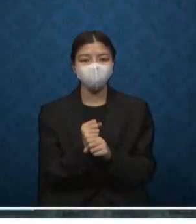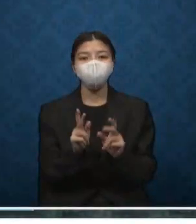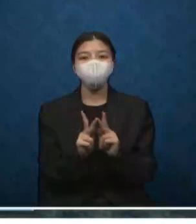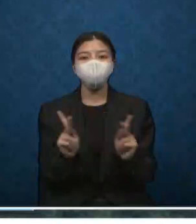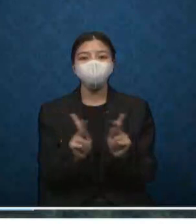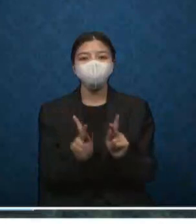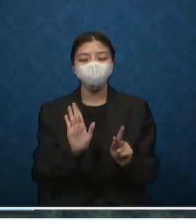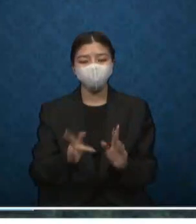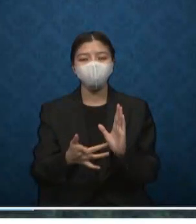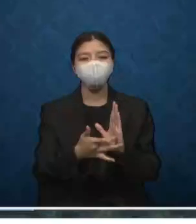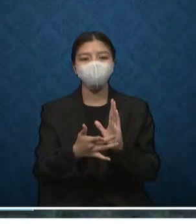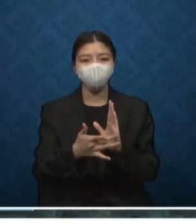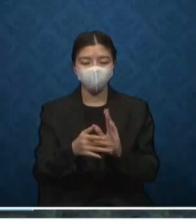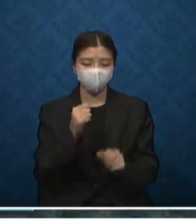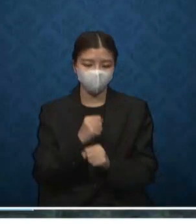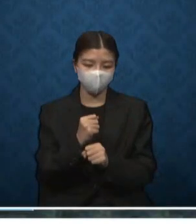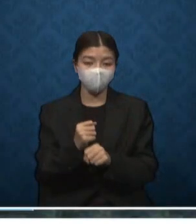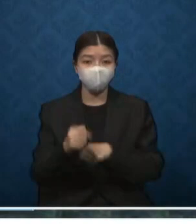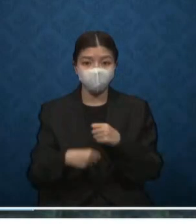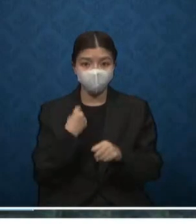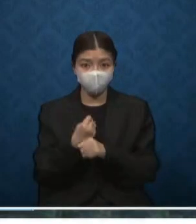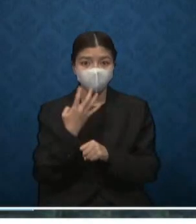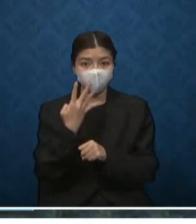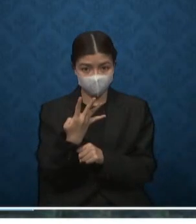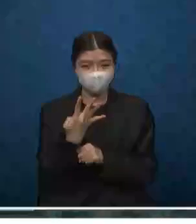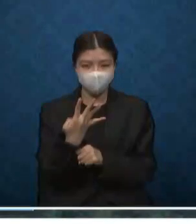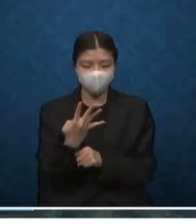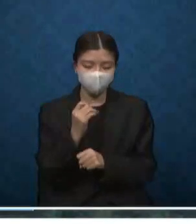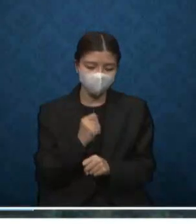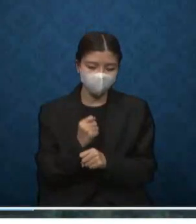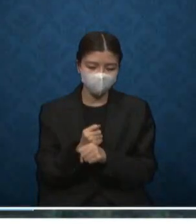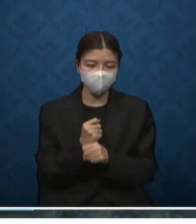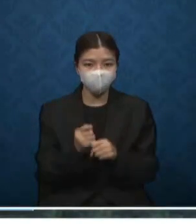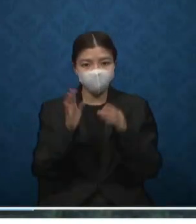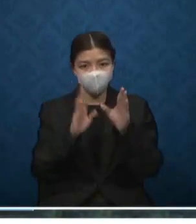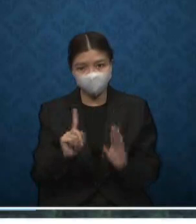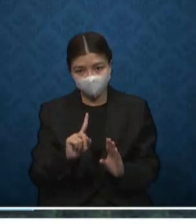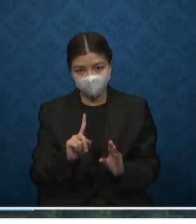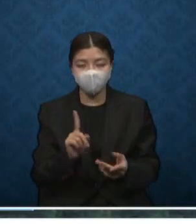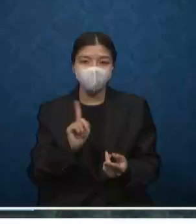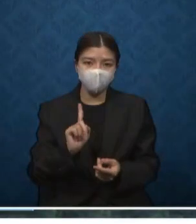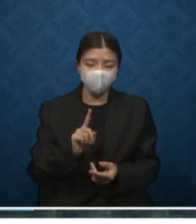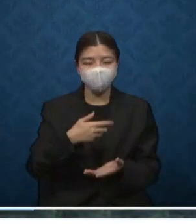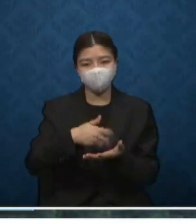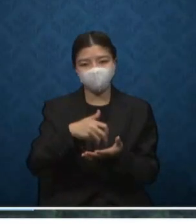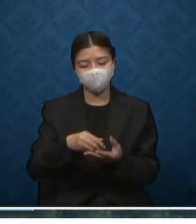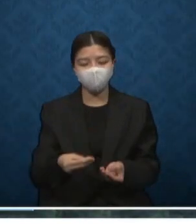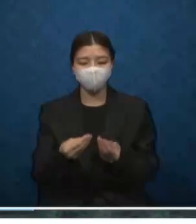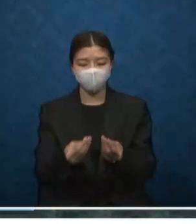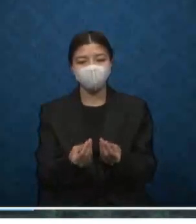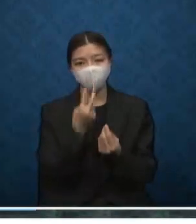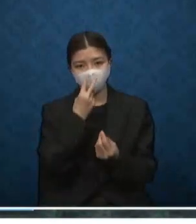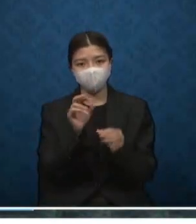นโลยีสารสนเทศได้ทำงานนี้มาประมาณ4ปีนั้นได้ดำเนินการอย่างไรแล้วก็เห็นความสำคัญ